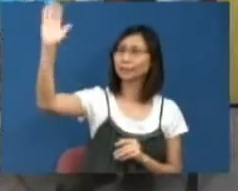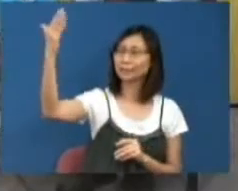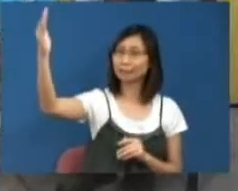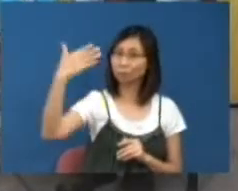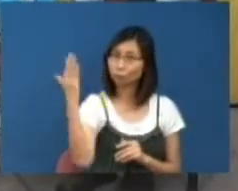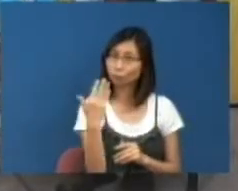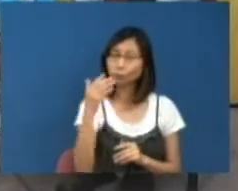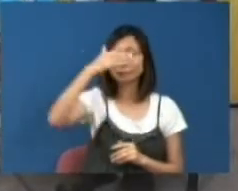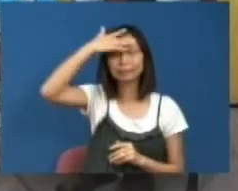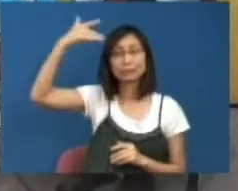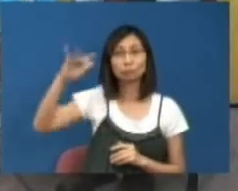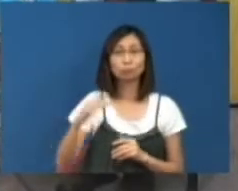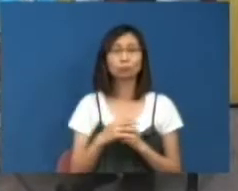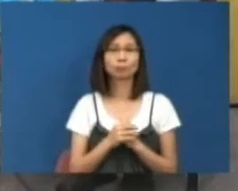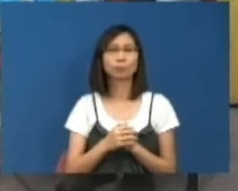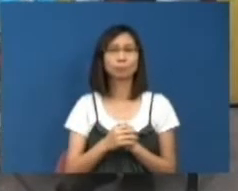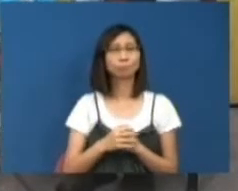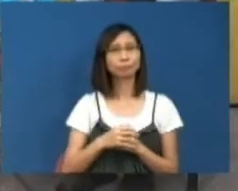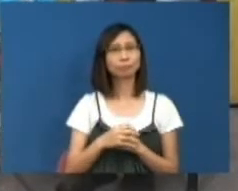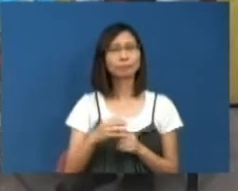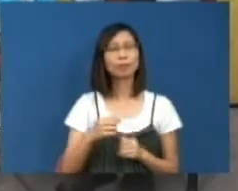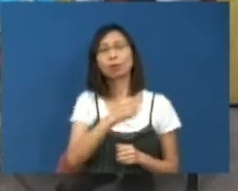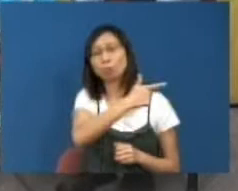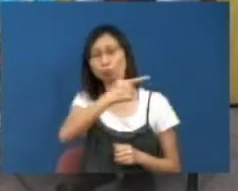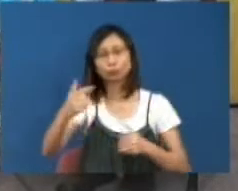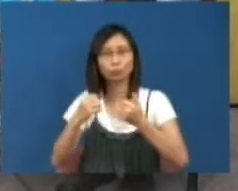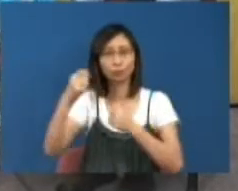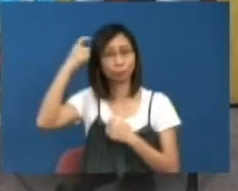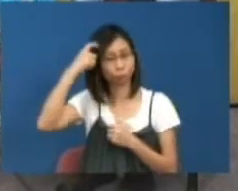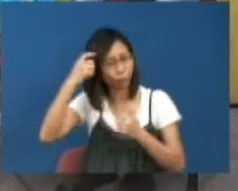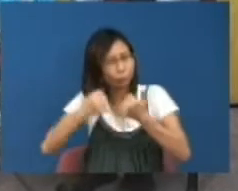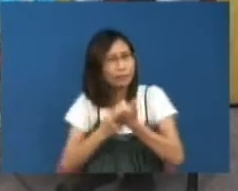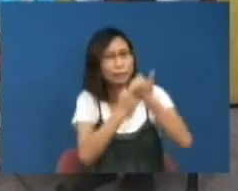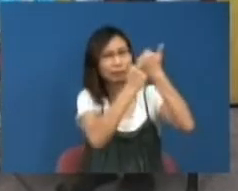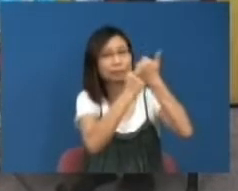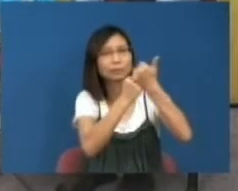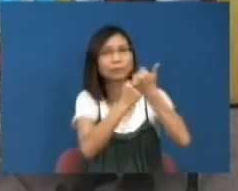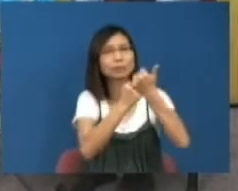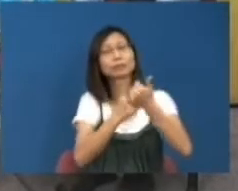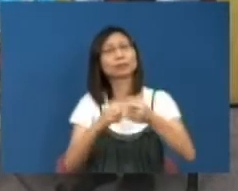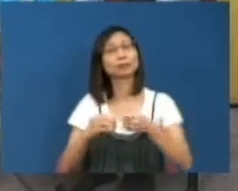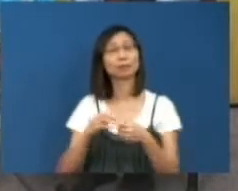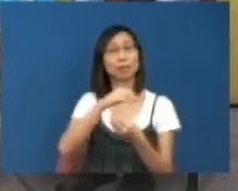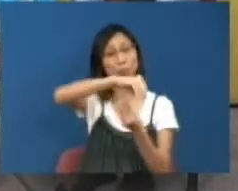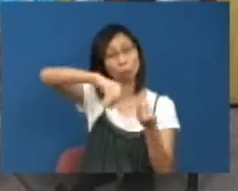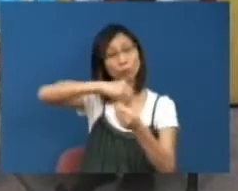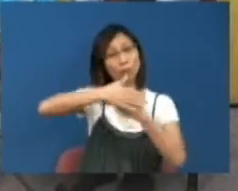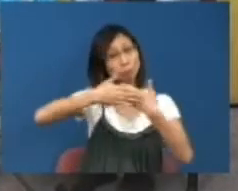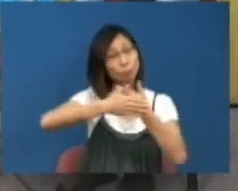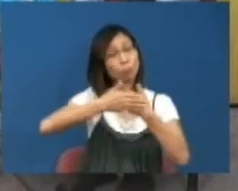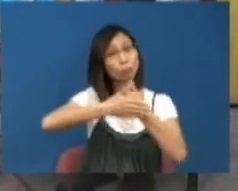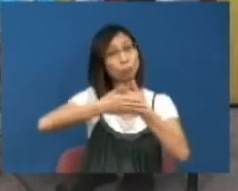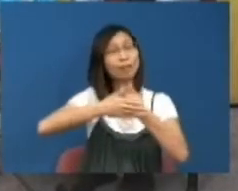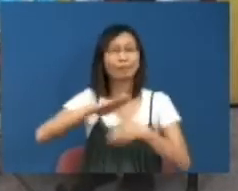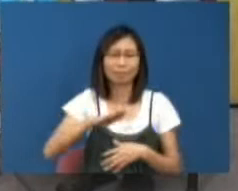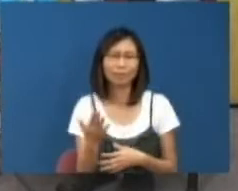變咗好多人咧都想支持呢個環保，節能，但係做唔到啊！ 我想請教阿 Doctor 先，有兩個即係